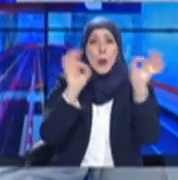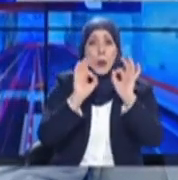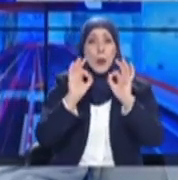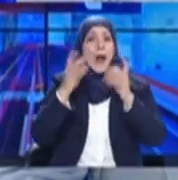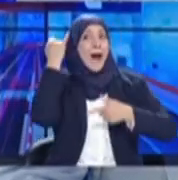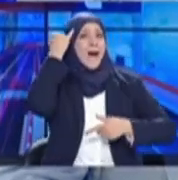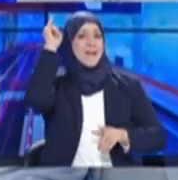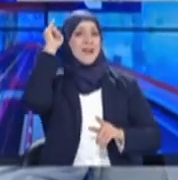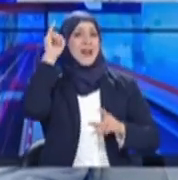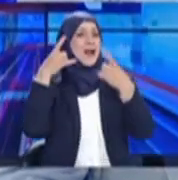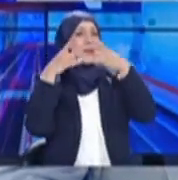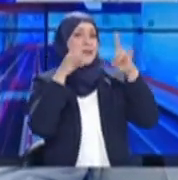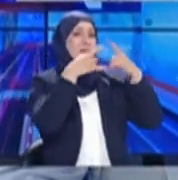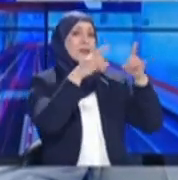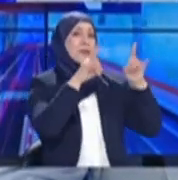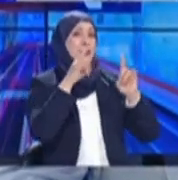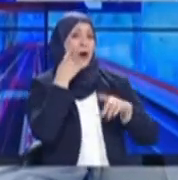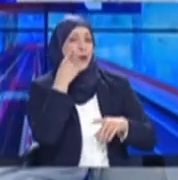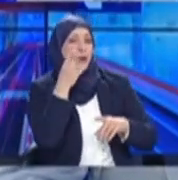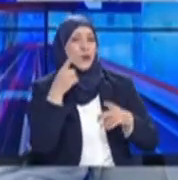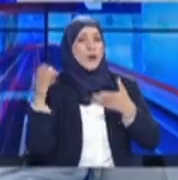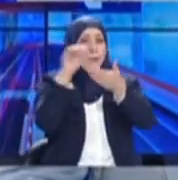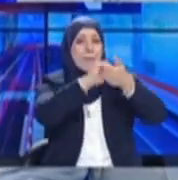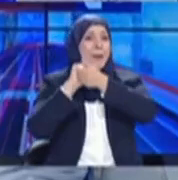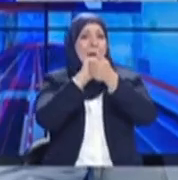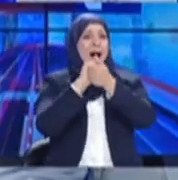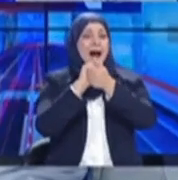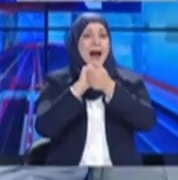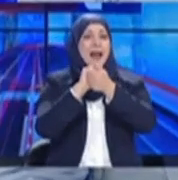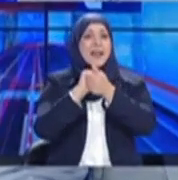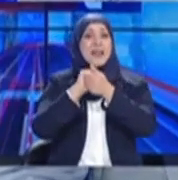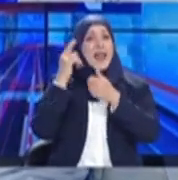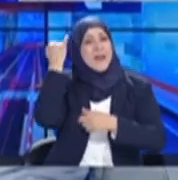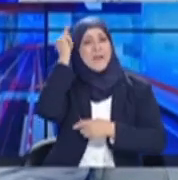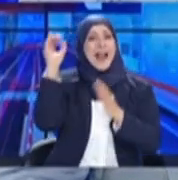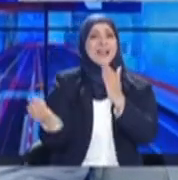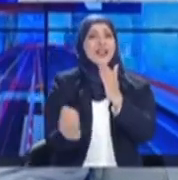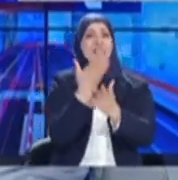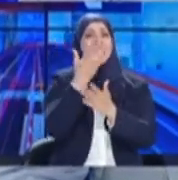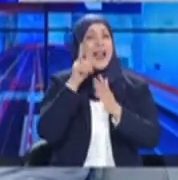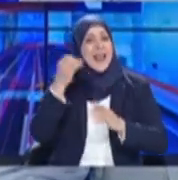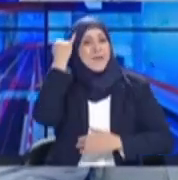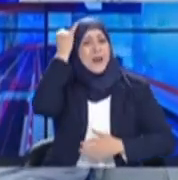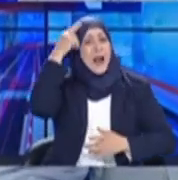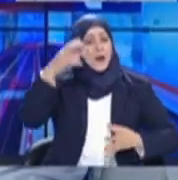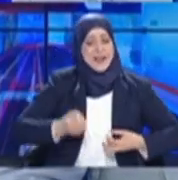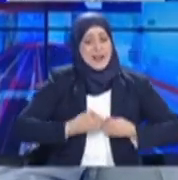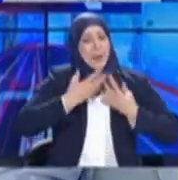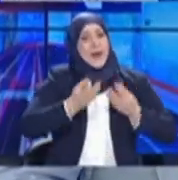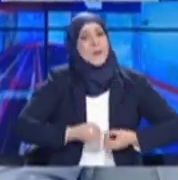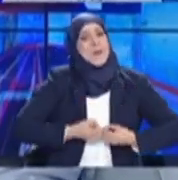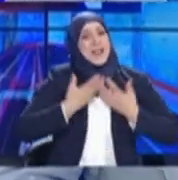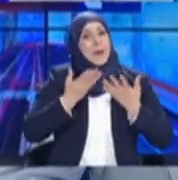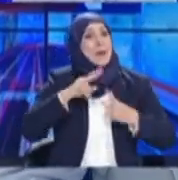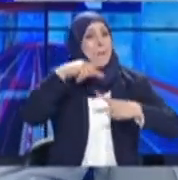القينا طرق اخرى وهل يعتبر هذا طريقه التعبير الانسان حول الحال اللي هو فيها